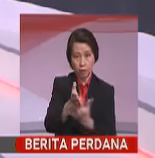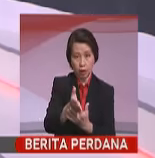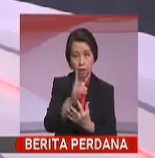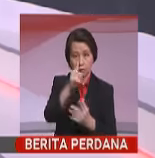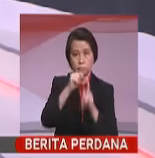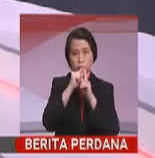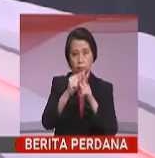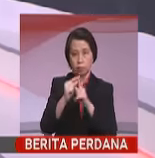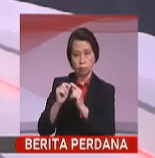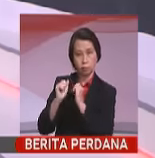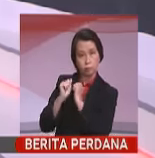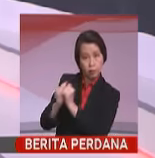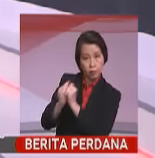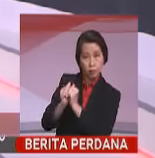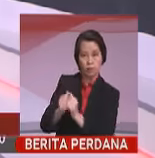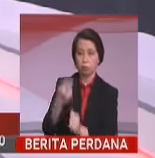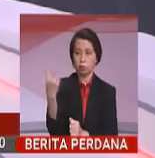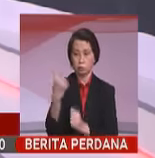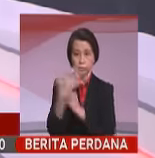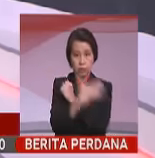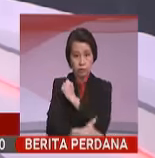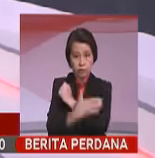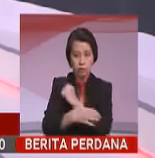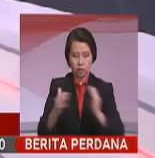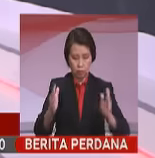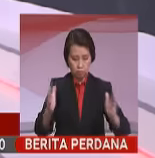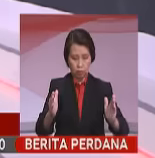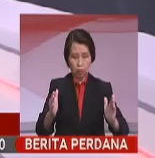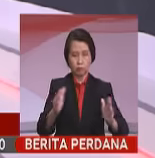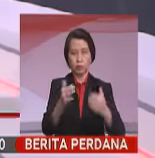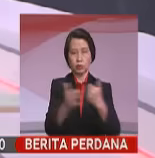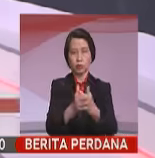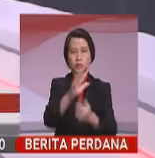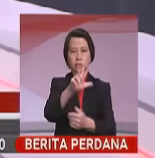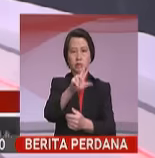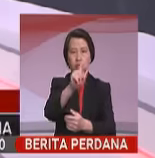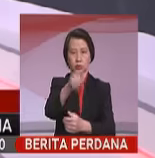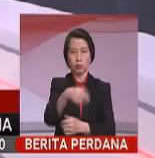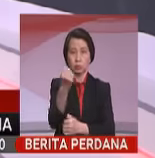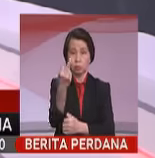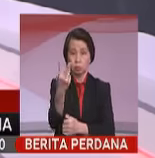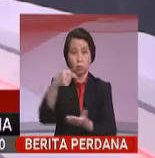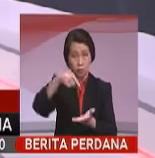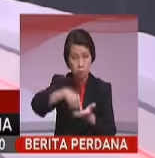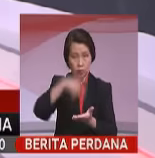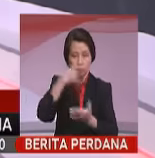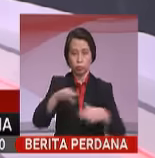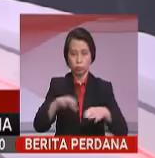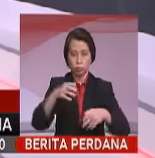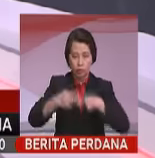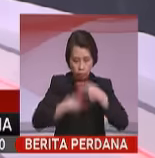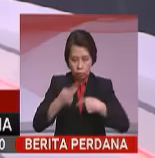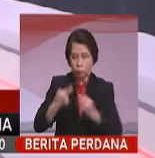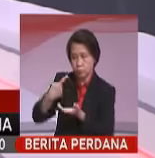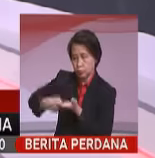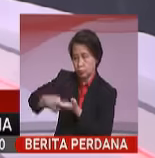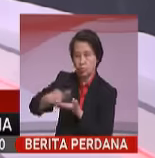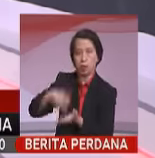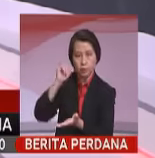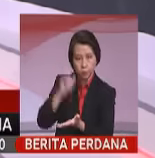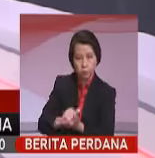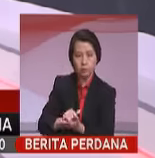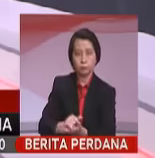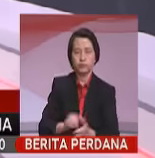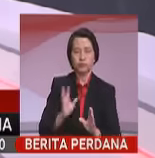satu kenyataan bersama. Kedua-dua negara mempunyai tempoh sehingga 31 Disember ini bagi melakukan proses rundingan